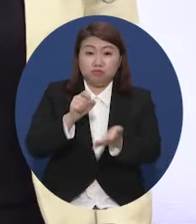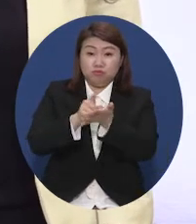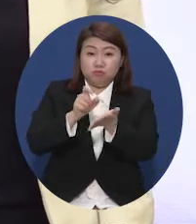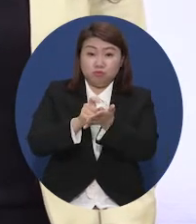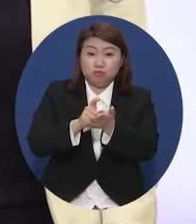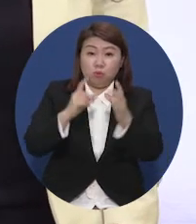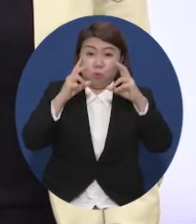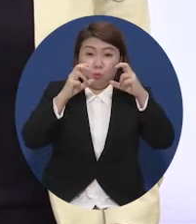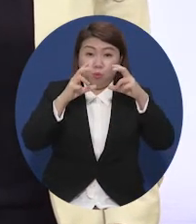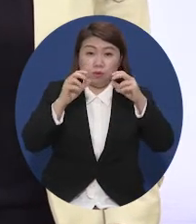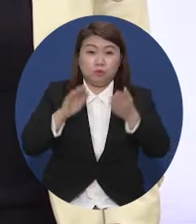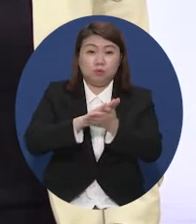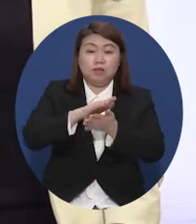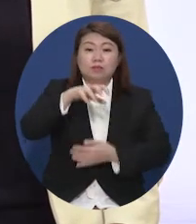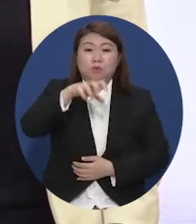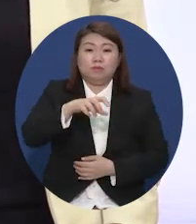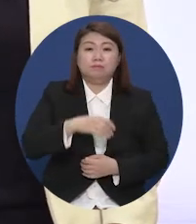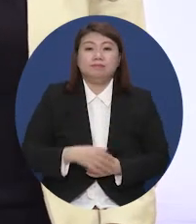구성이 되어 있습니다